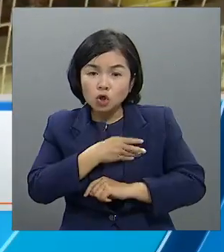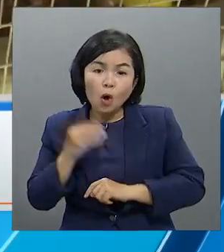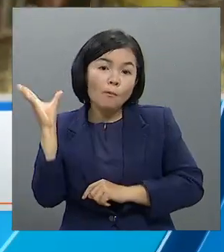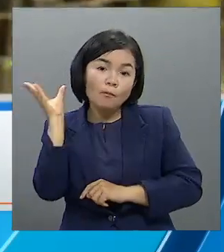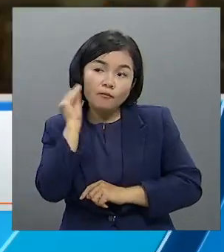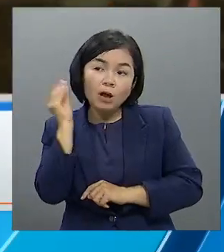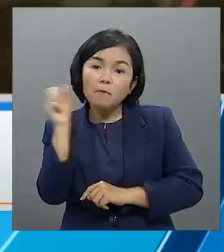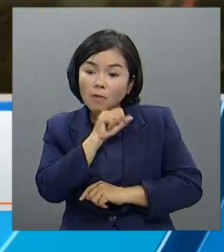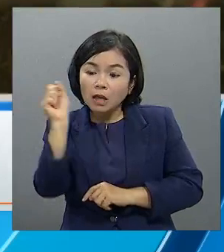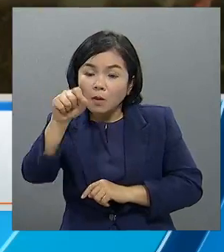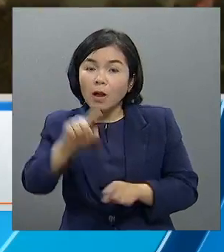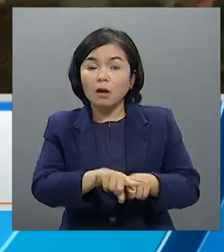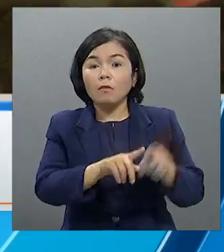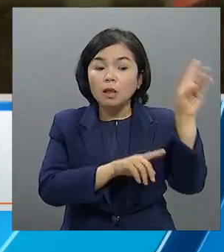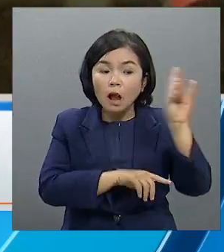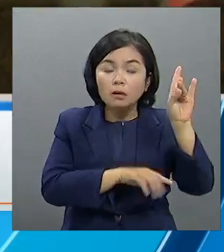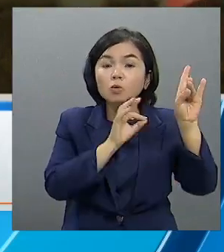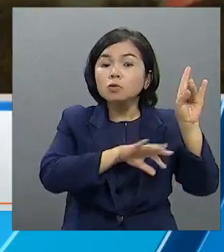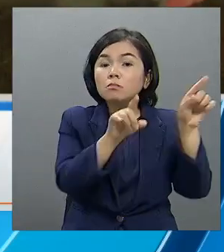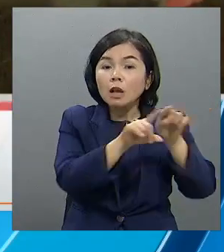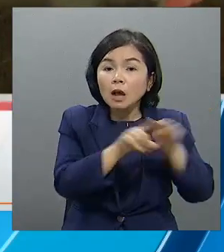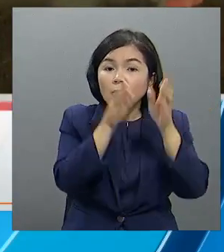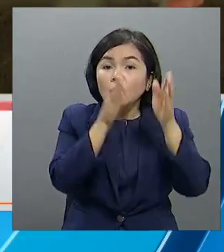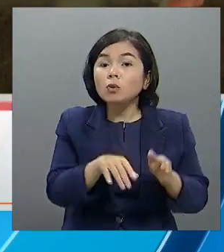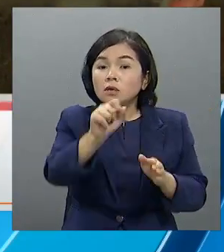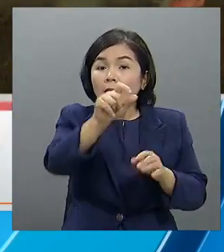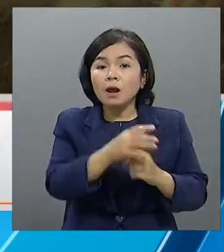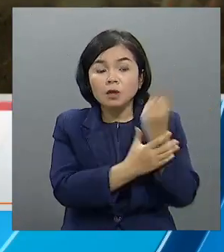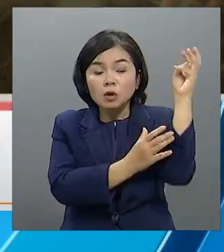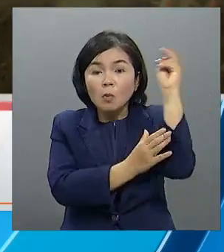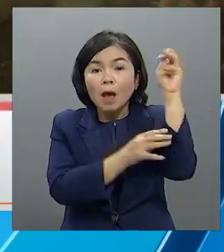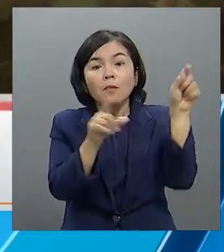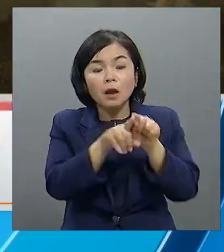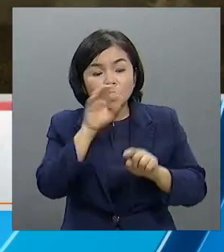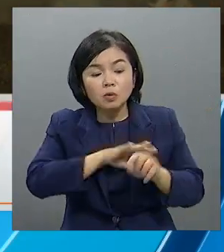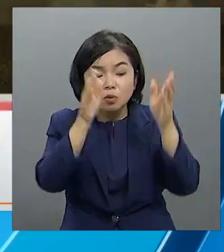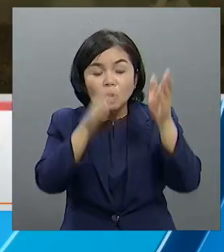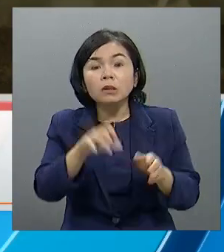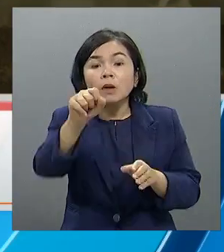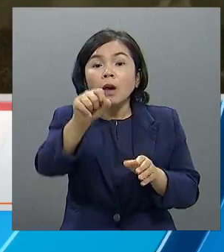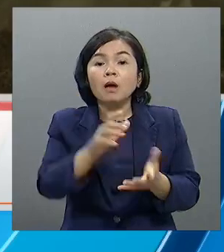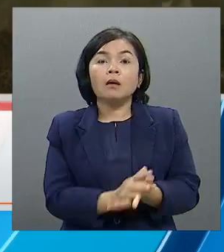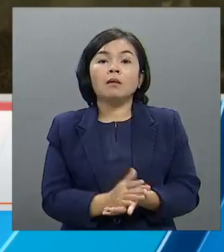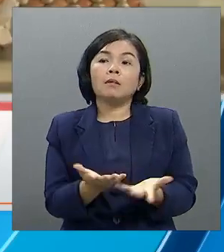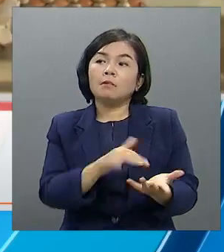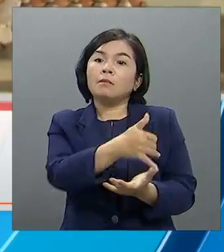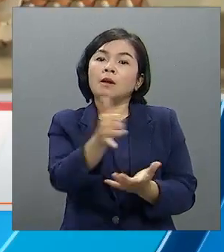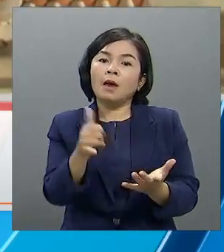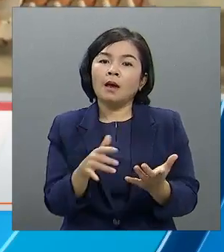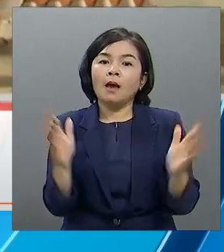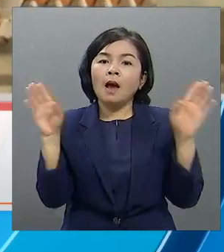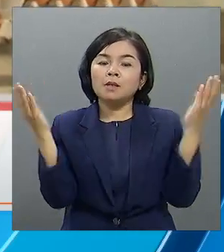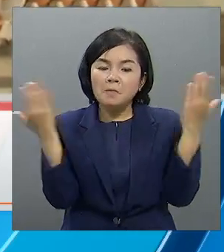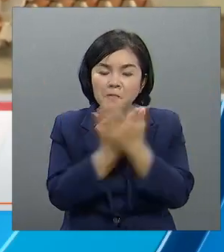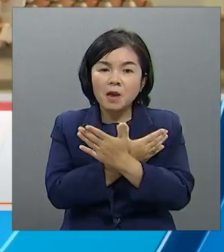องแบ่งการทดลองไป2กลุ่มกลุ่มแรกฟังเพลง easy listening เพลงอะคูสติกกลุ่มที่2ฟังเพลง rock